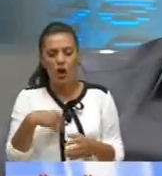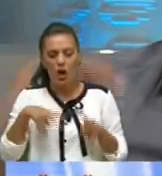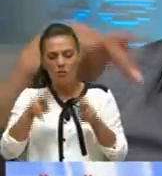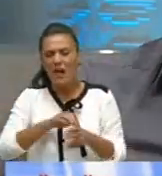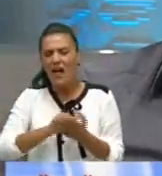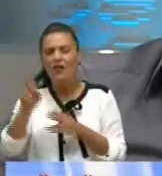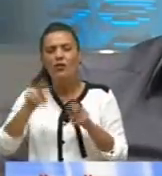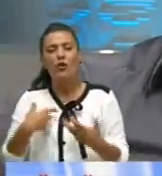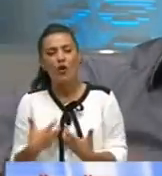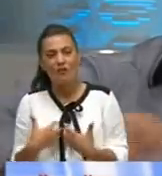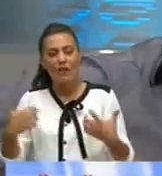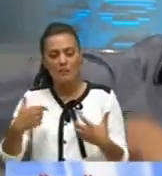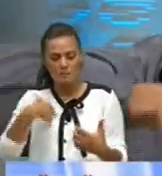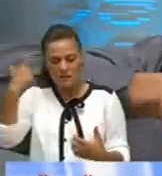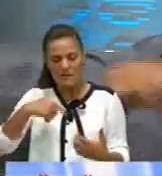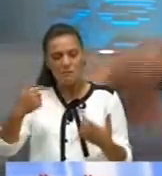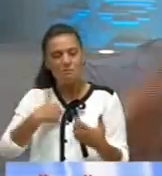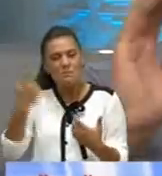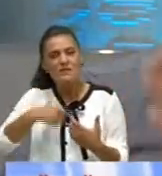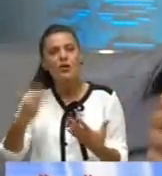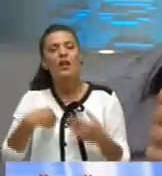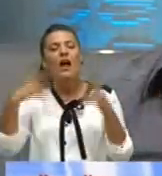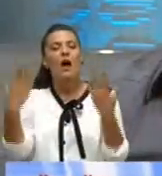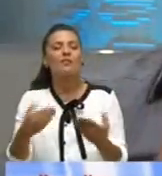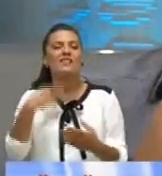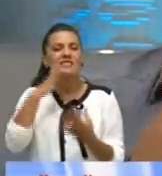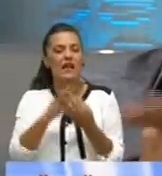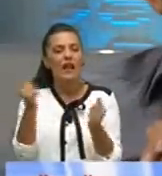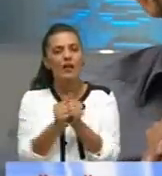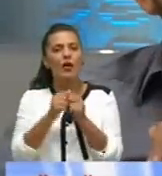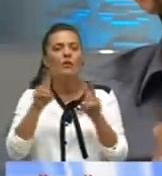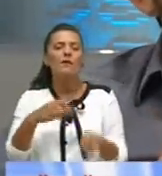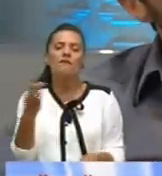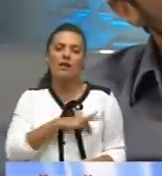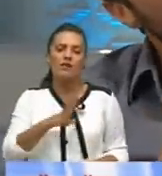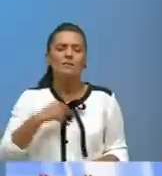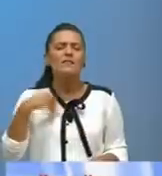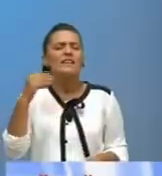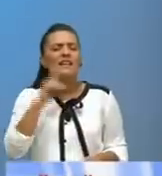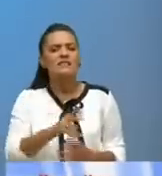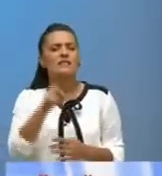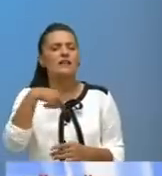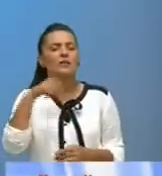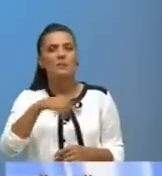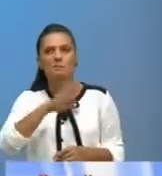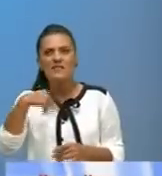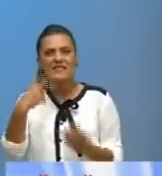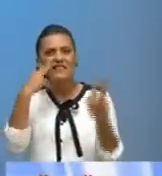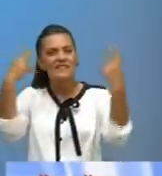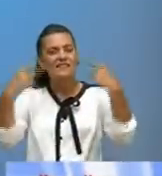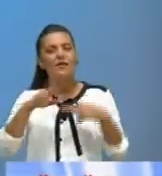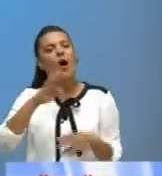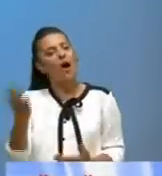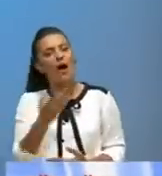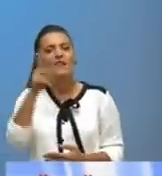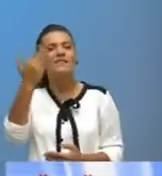güvenli ve bizi biz olarak kabul eden insanların arasında oturmakta fayda var. Bravo, kesinlikle katılıyorum. Şimdi bizi izleyenler diyorlar ki o siz